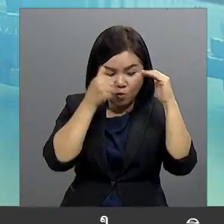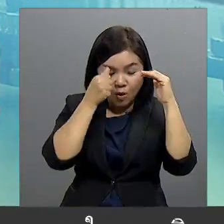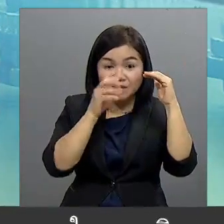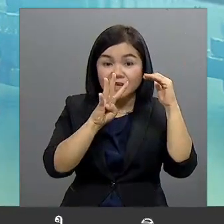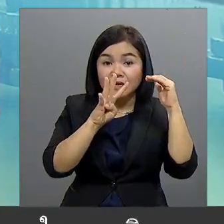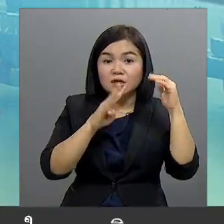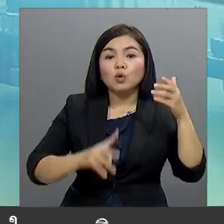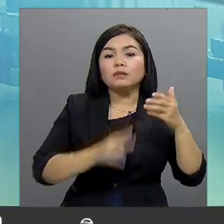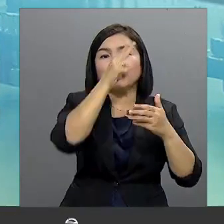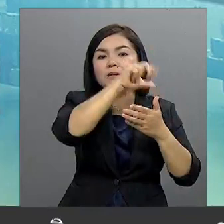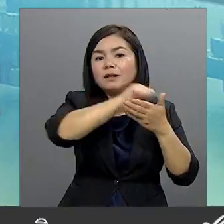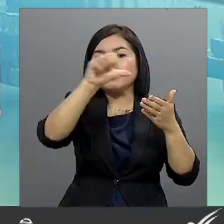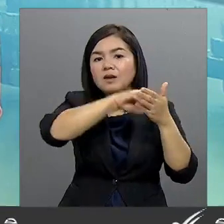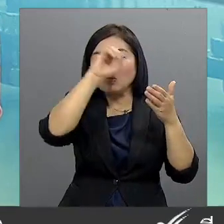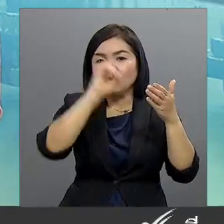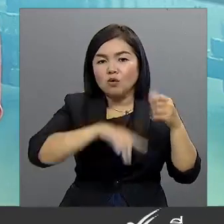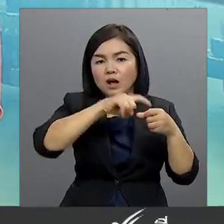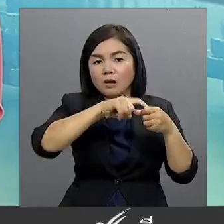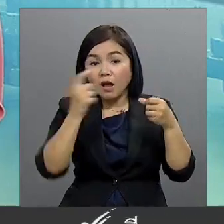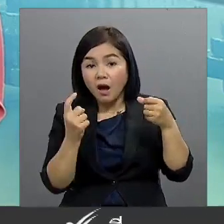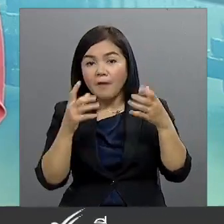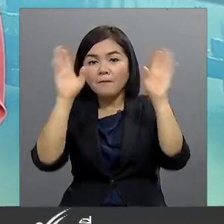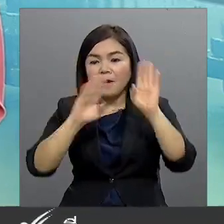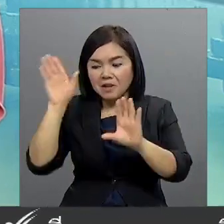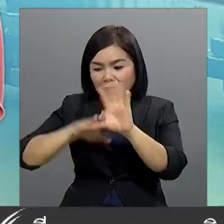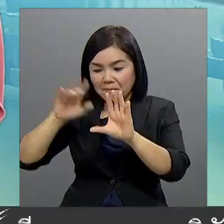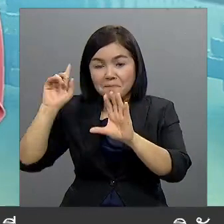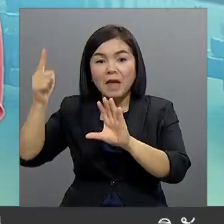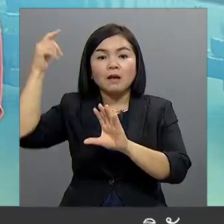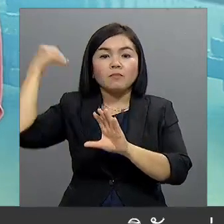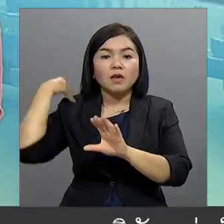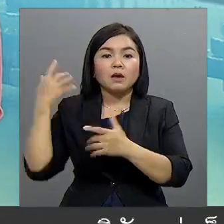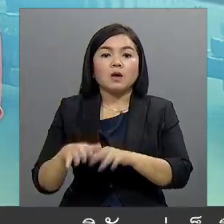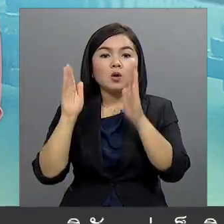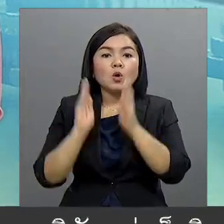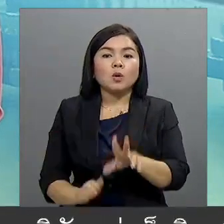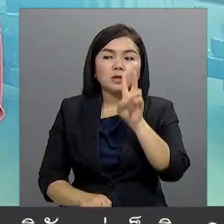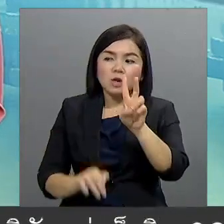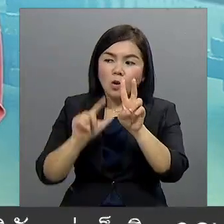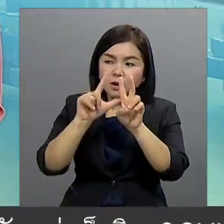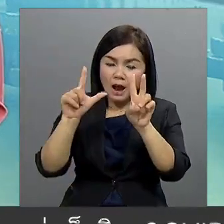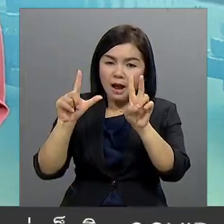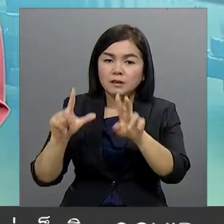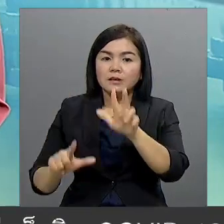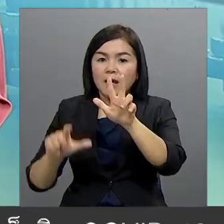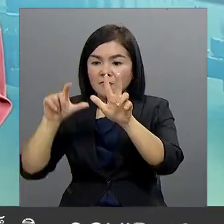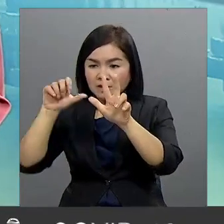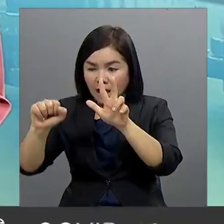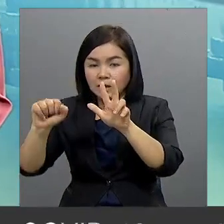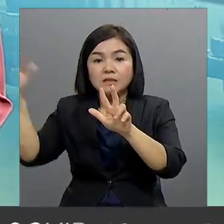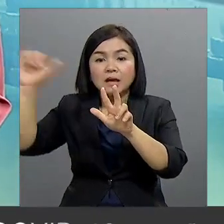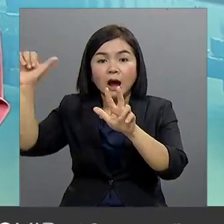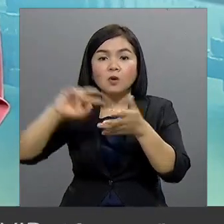ดสิทธิเพื่อจะเอาสิทธไปลงทะเบีนใหม่แทนก็คอ 2.300 คนที่ยงไมได้ใช้ซึยไมได้ใช้ให่ถึงว่า